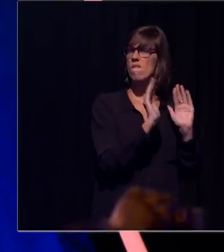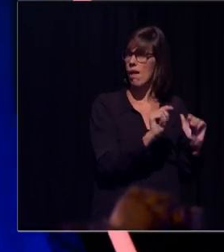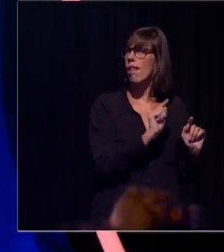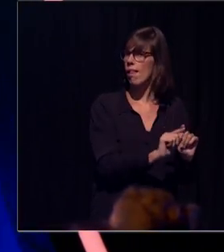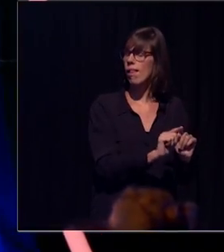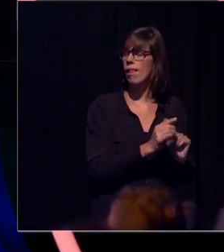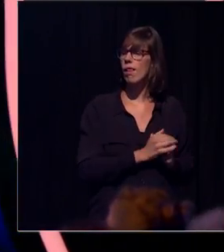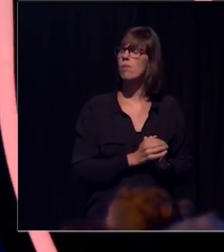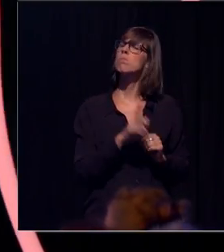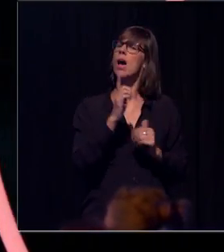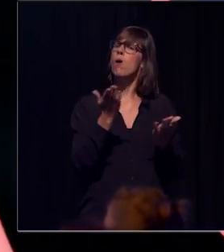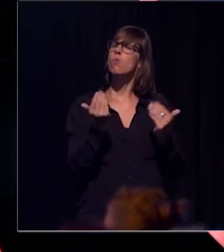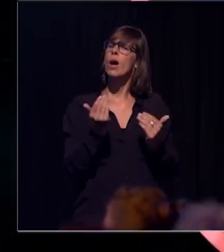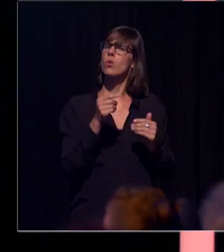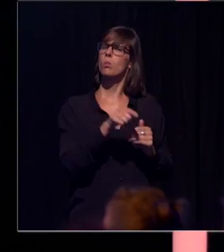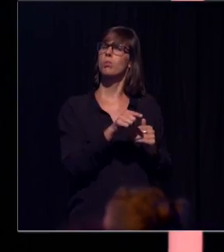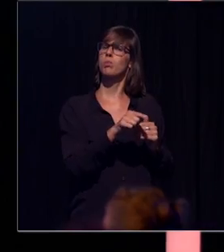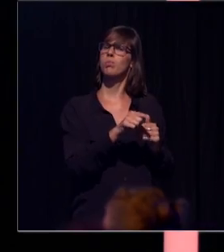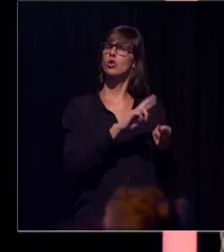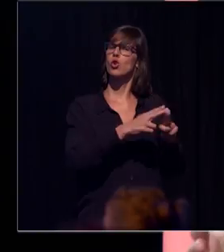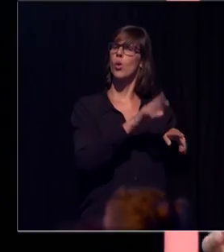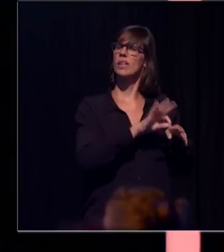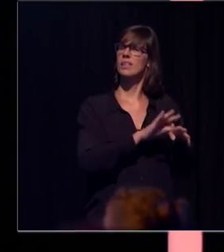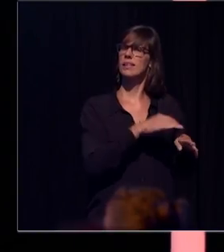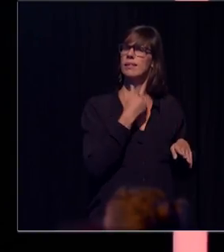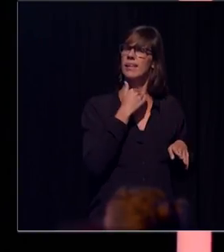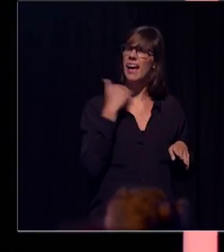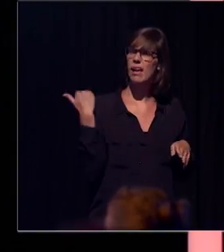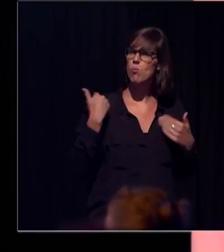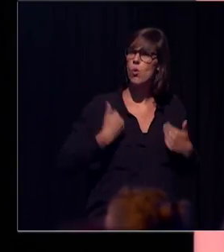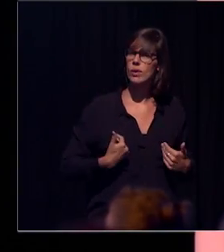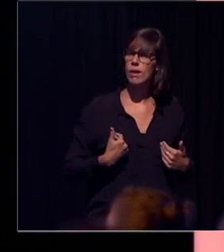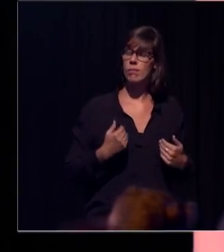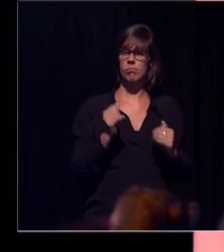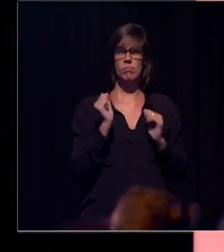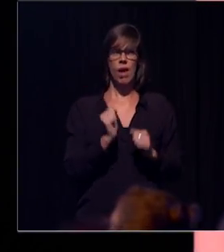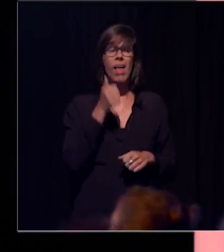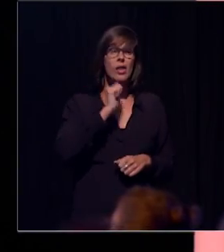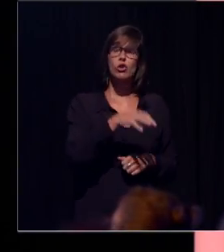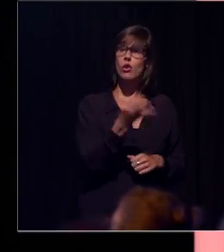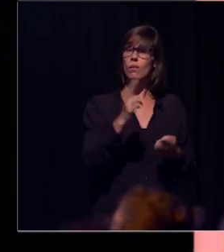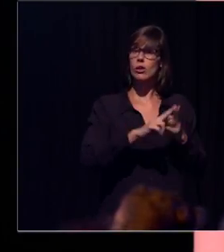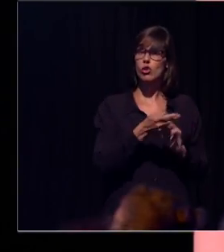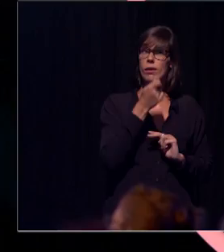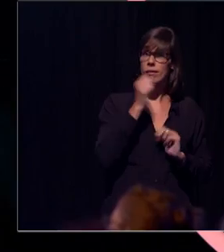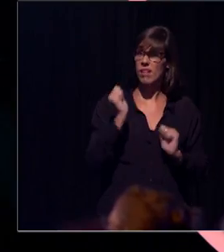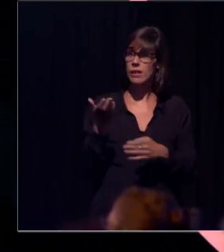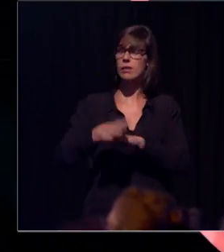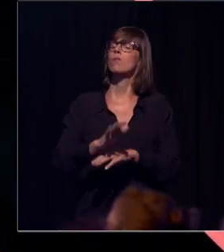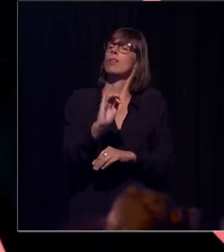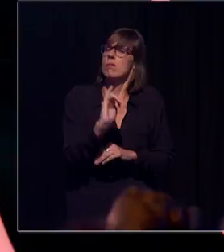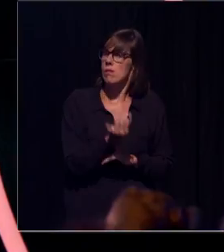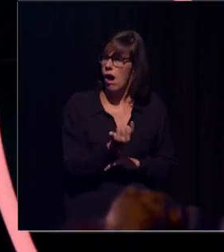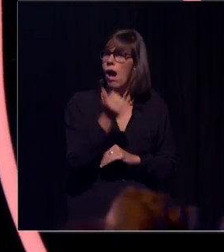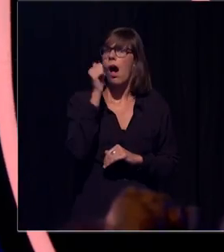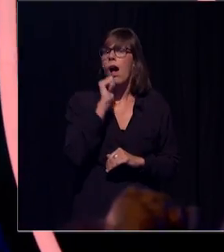diabetes een killer? De vraag, kan je van te veel suiker sterven? Je kan van te veel suiker sterven wanneer je